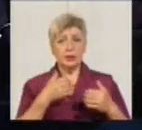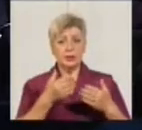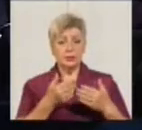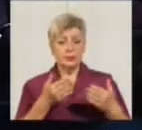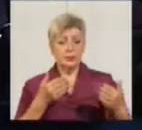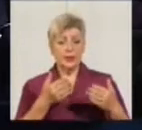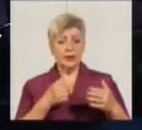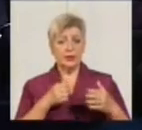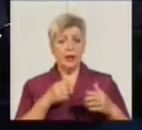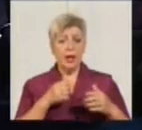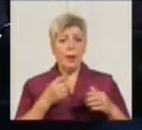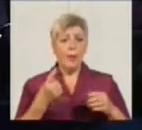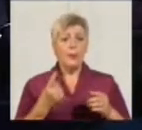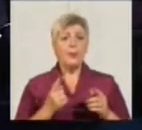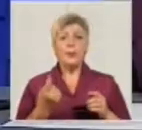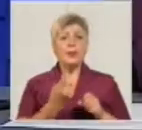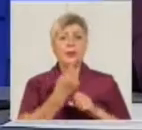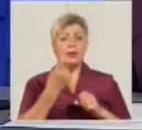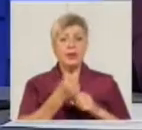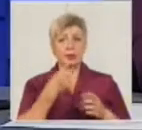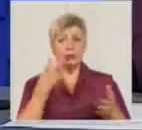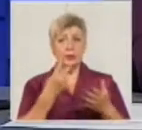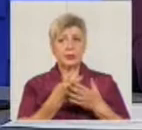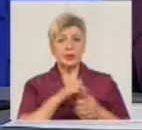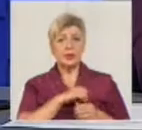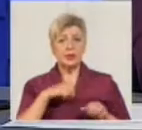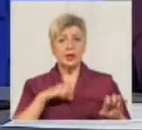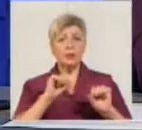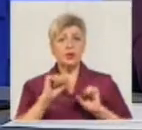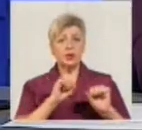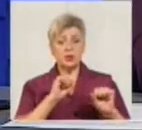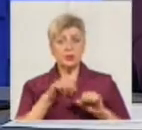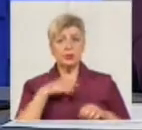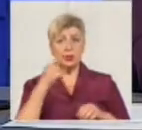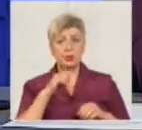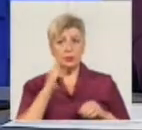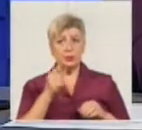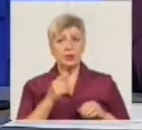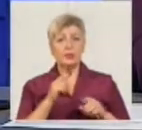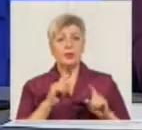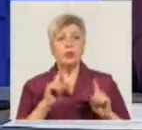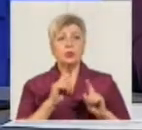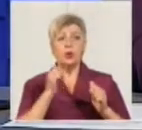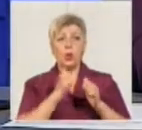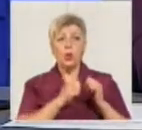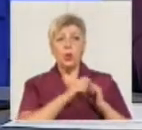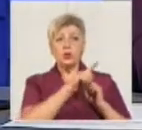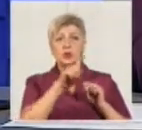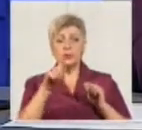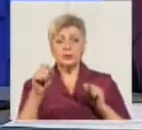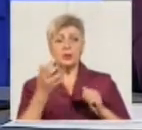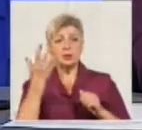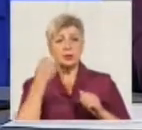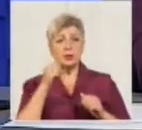допрем'єрним показом, і сам режисер Леонід Кантер говорив про те, що кожен з вас, коли подивиться фільм, він для себе